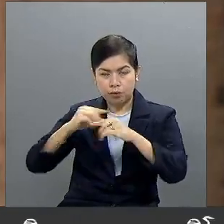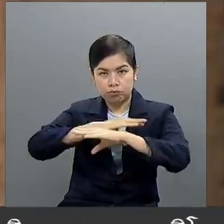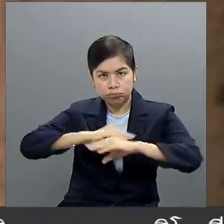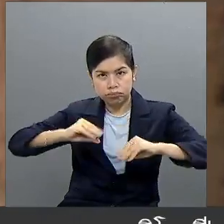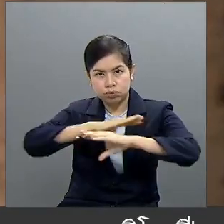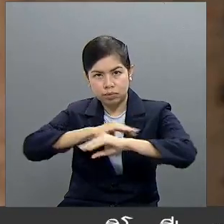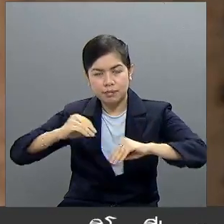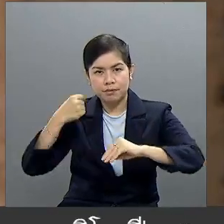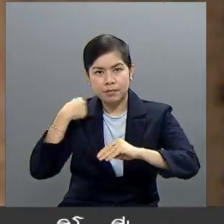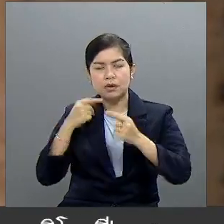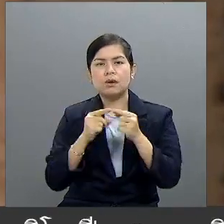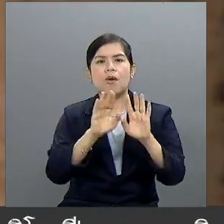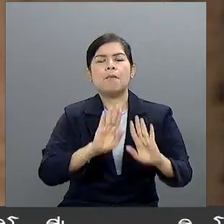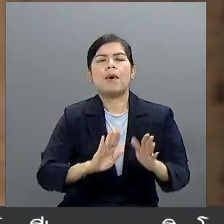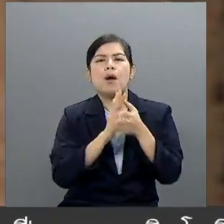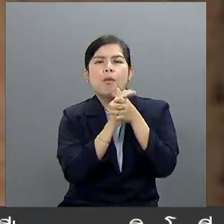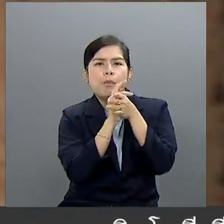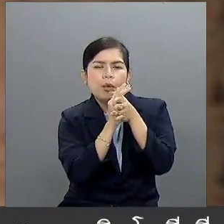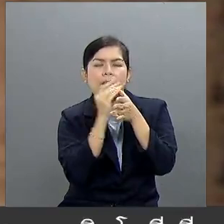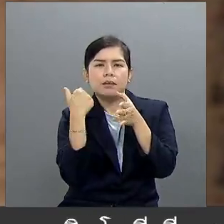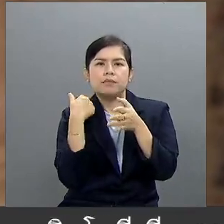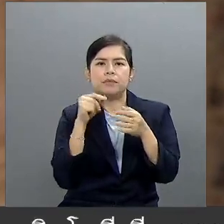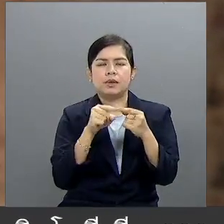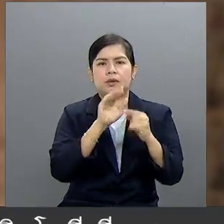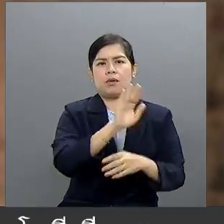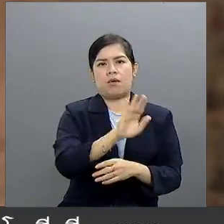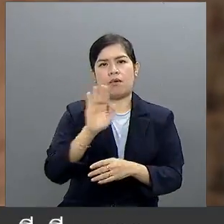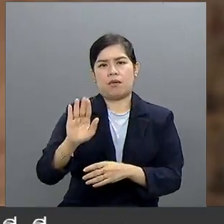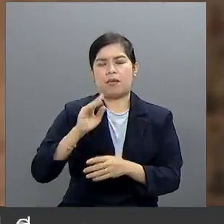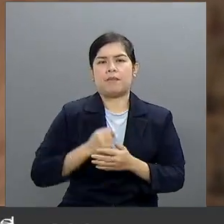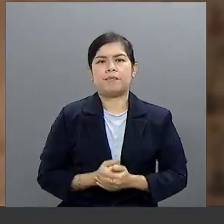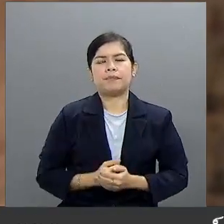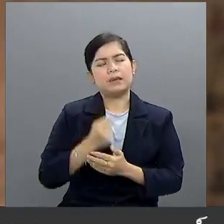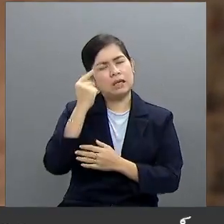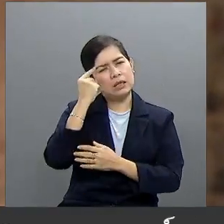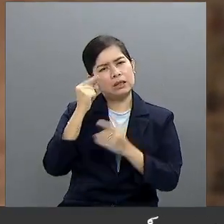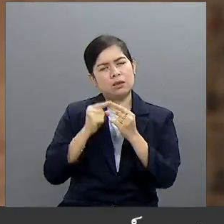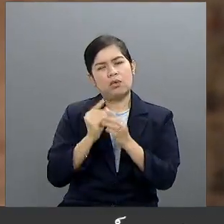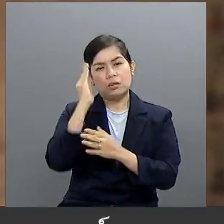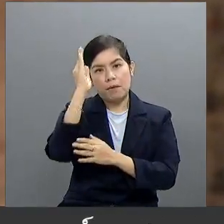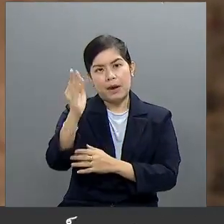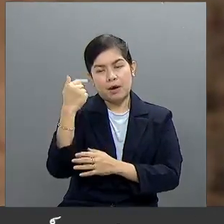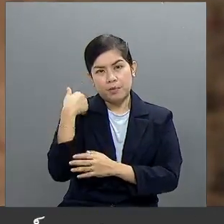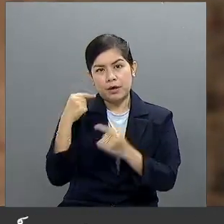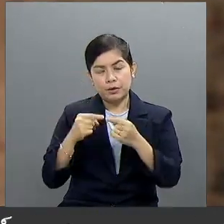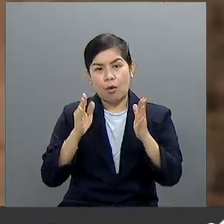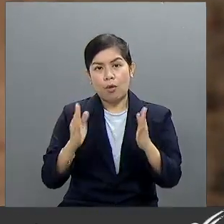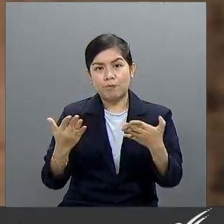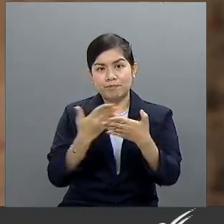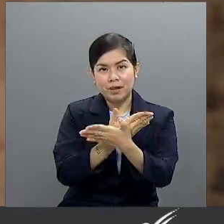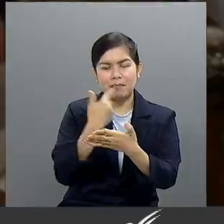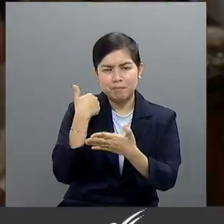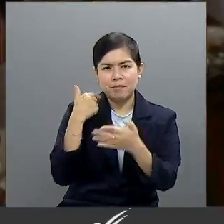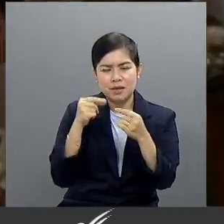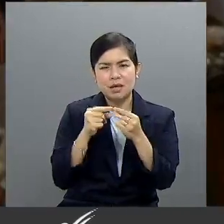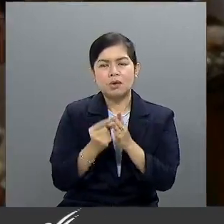ลปะพวกนี้ด้วยนะครับศิลปะวัฒนธรรมอีสานก็จะหาคนสืบต่อไปเรื่อยๆนะครับนำไปแสดงโชว์ในงานต่างๆนี้นะ